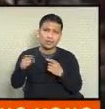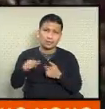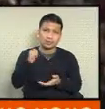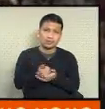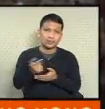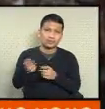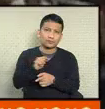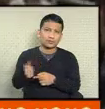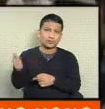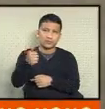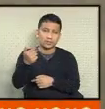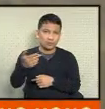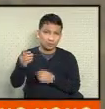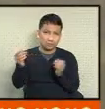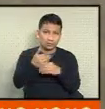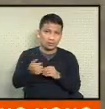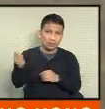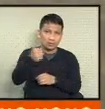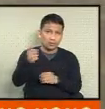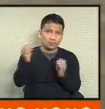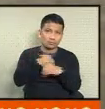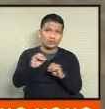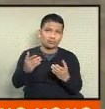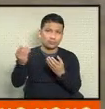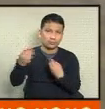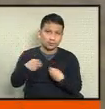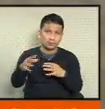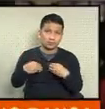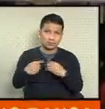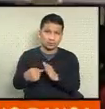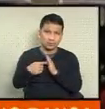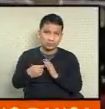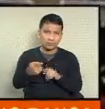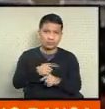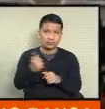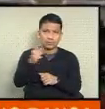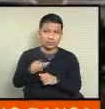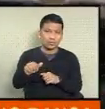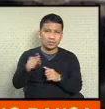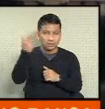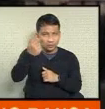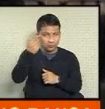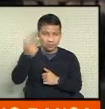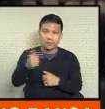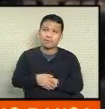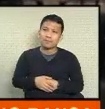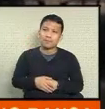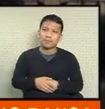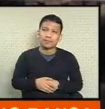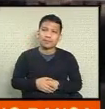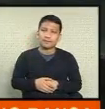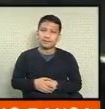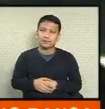approval mula sa kanilang mga head office. Ang totoo, wala pa raw silang nakukuhang request mula sa anumang ahensya ng pamahalaan. There's no